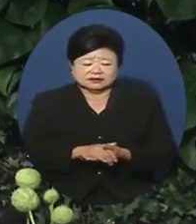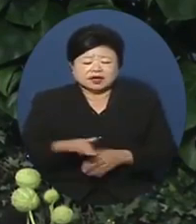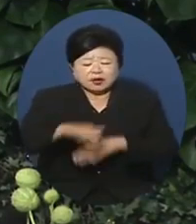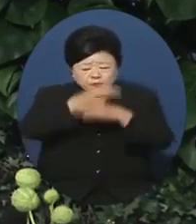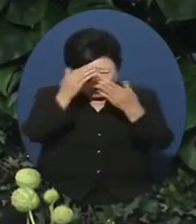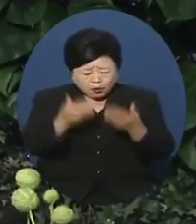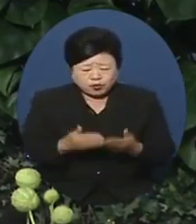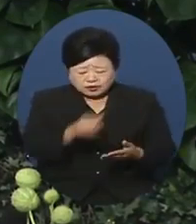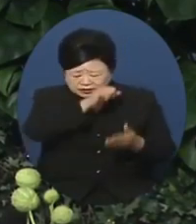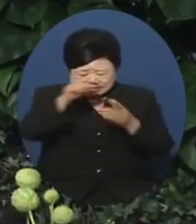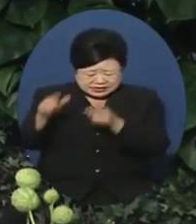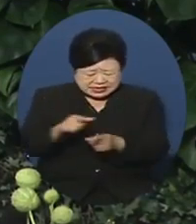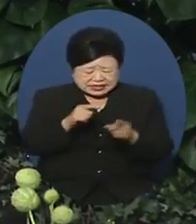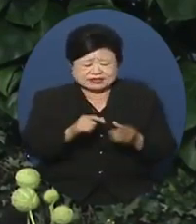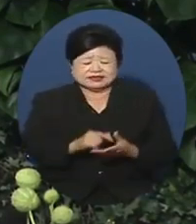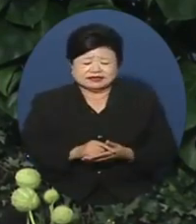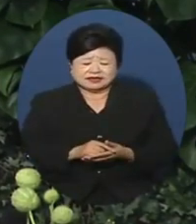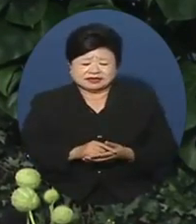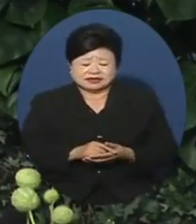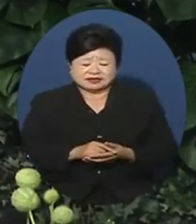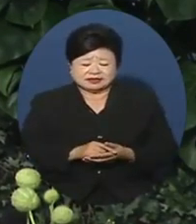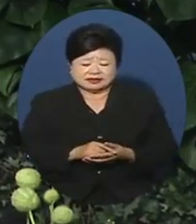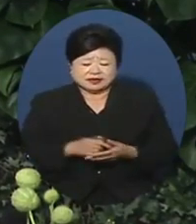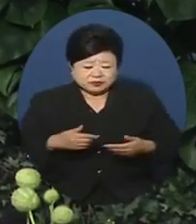모든 인생을 살아가는데 필요한